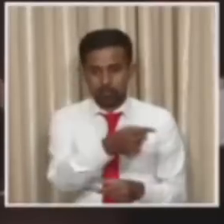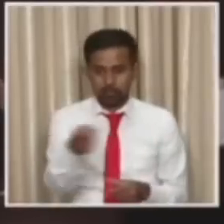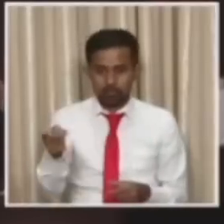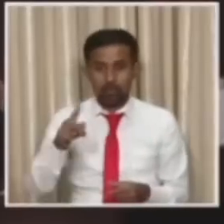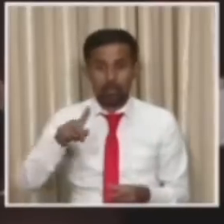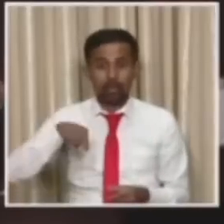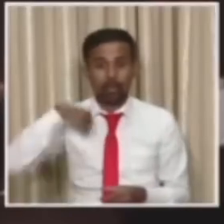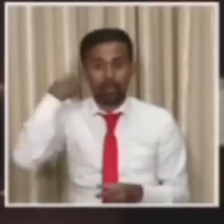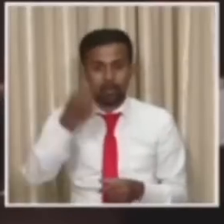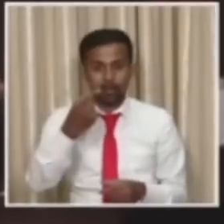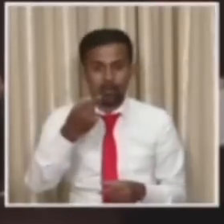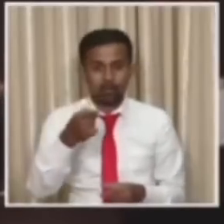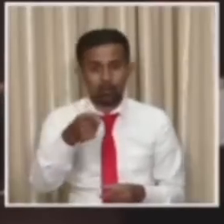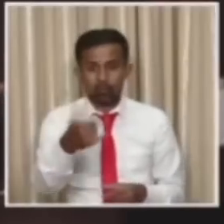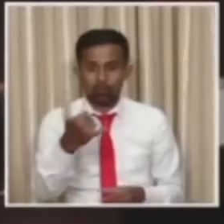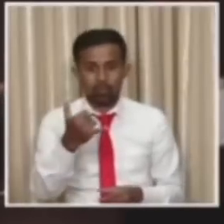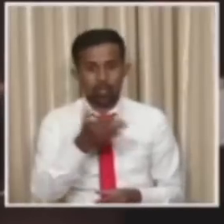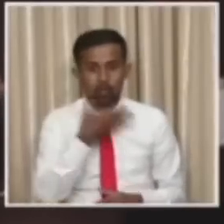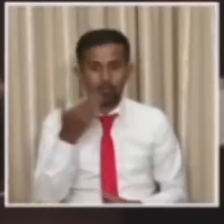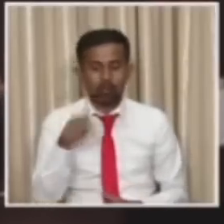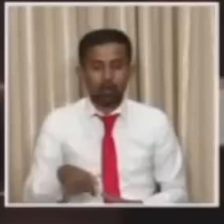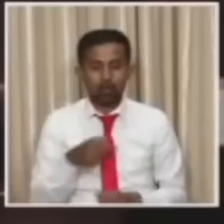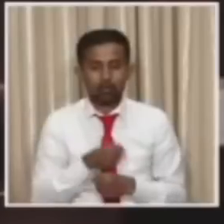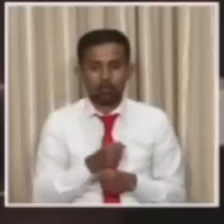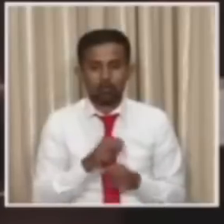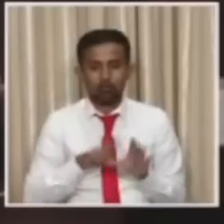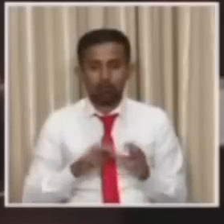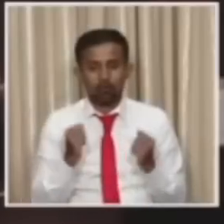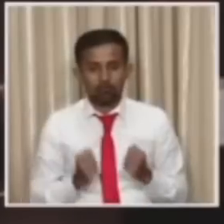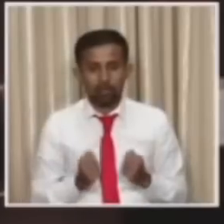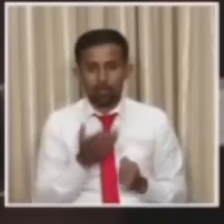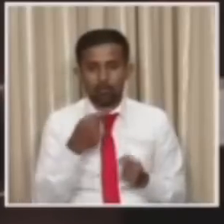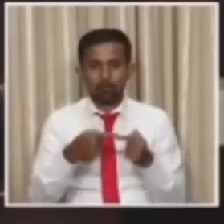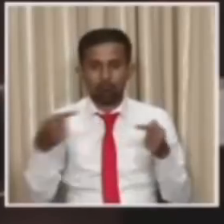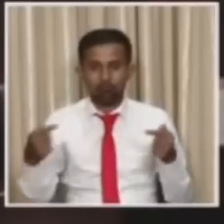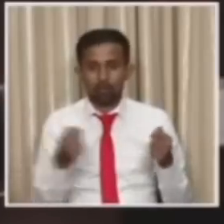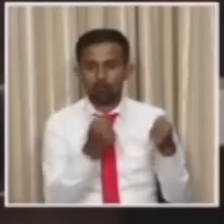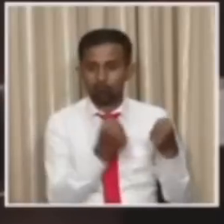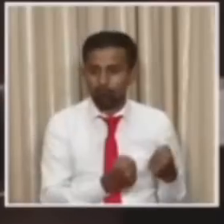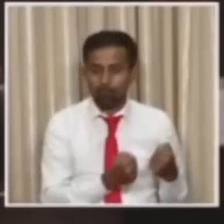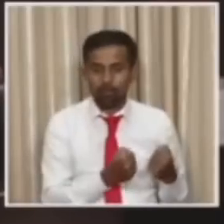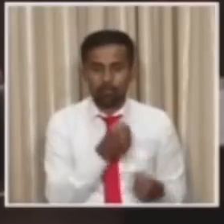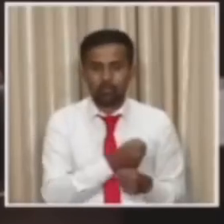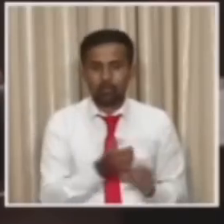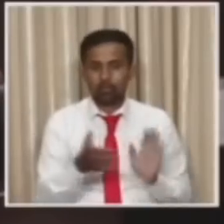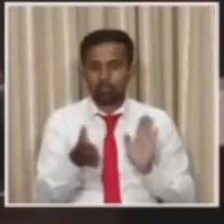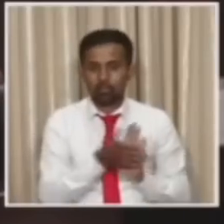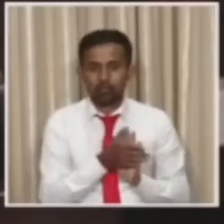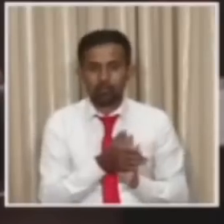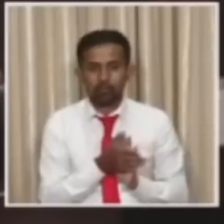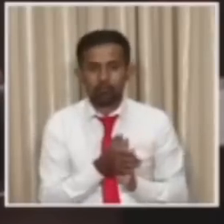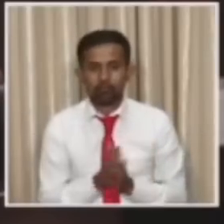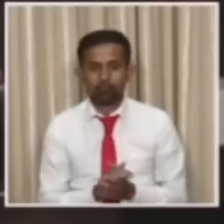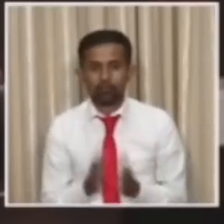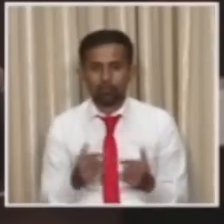හෙට නැවතත් මේ තත්ත්වය ඕගොල්ලන්ට ඇති වෙන්න පුළුවන්. අද ආණ්ඩු පක්ෂේ වාඩිලා ඉන්න පුළුවන්. අද විපක්ෂේ වාඩි වෙලා සමහරලාට ආණ්ඩුවත් එක්ක ගර්මන්තුමා